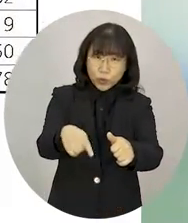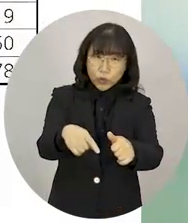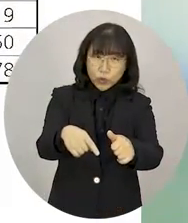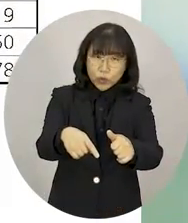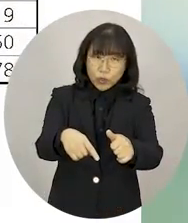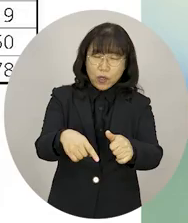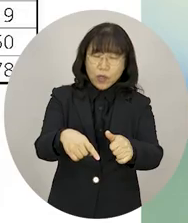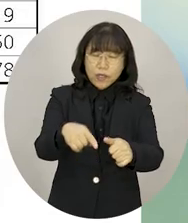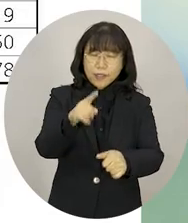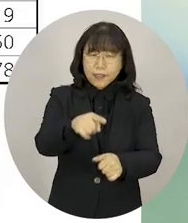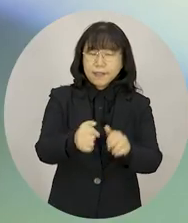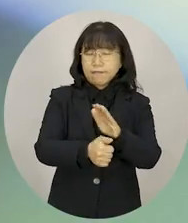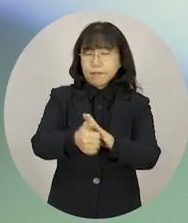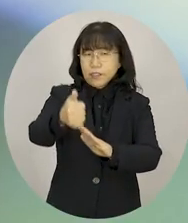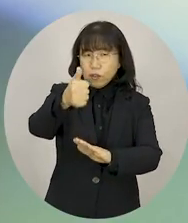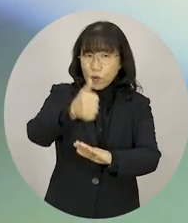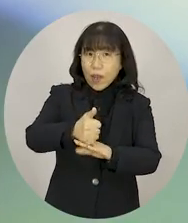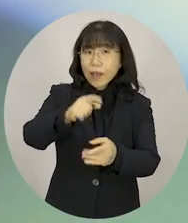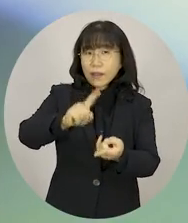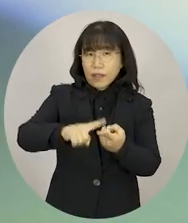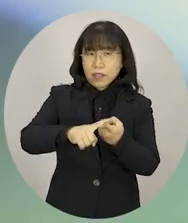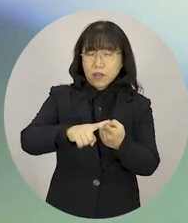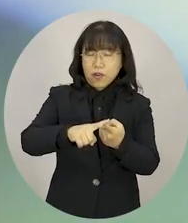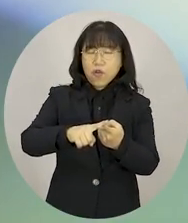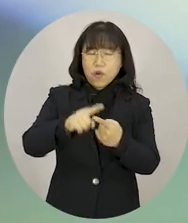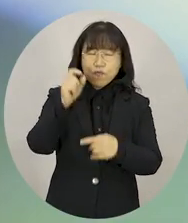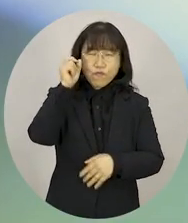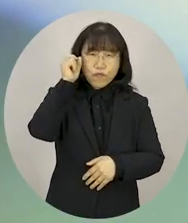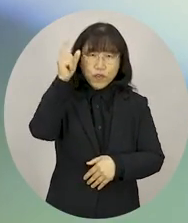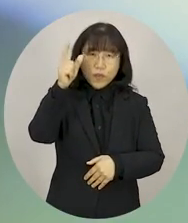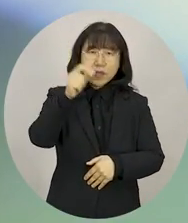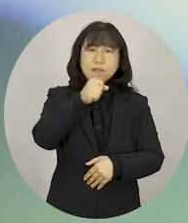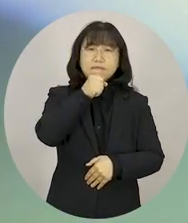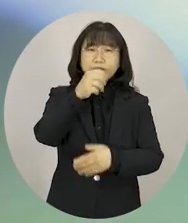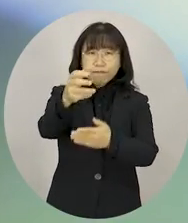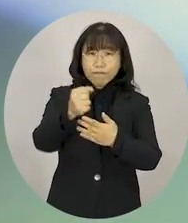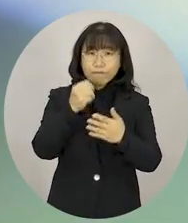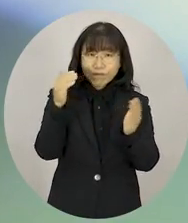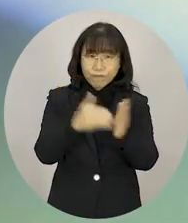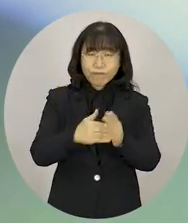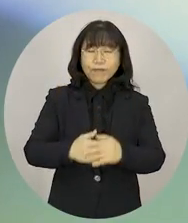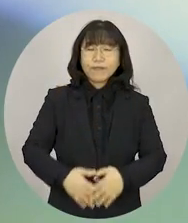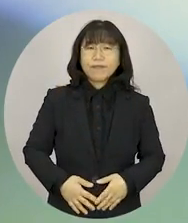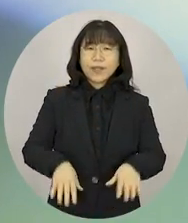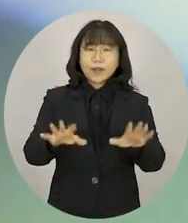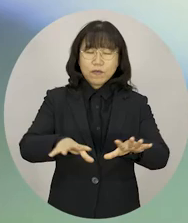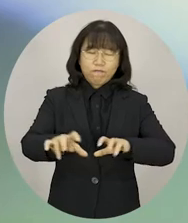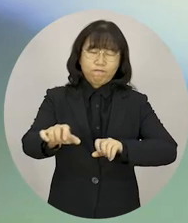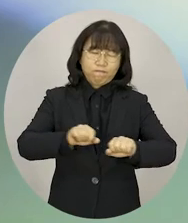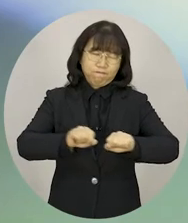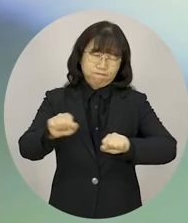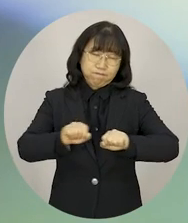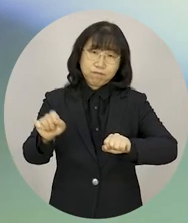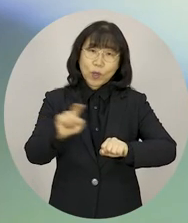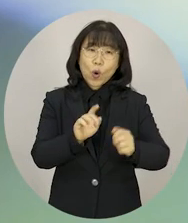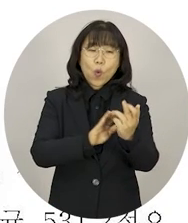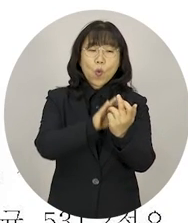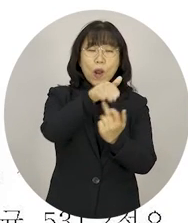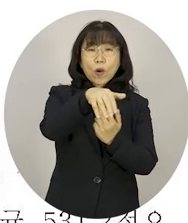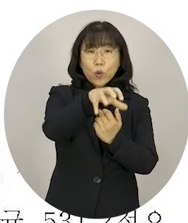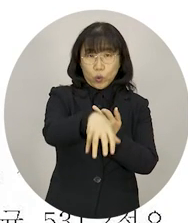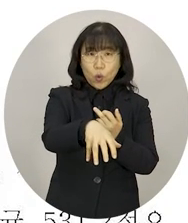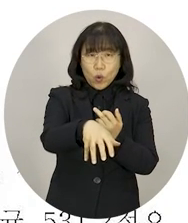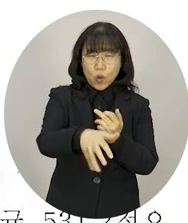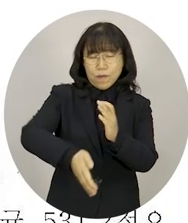분야의 경쟁력을 나타내는 경영성과 부문에서 뛰어난 평가를 받았습니다. 강서구는 현재 활발히